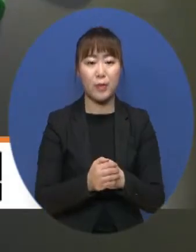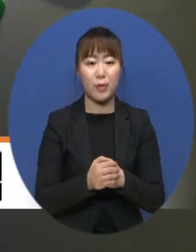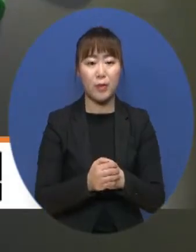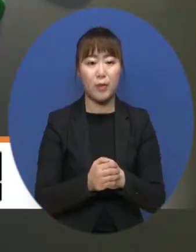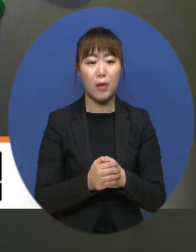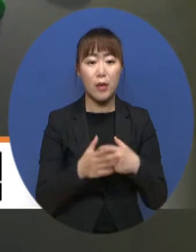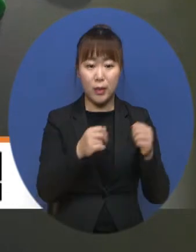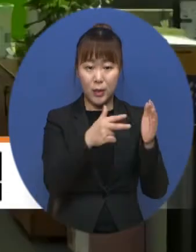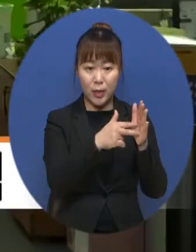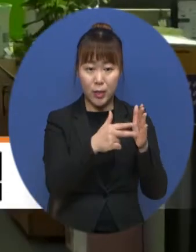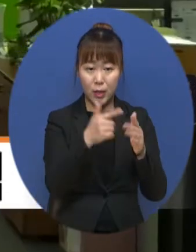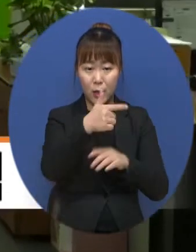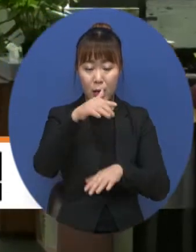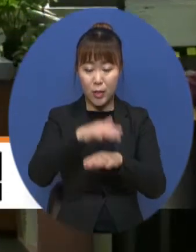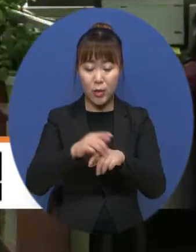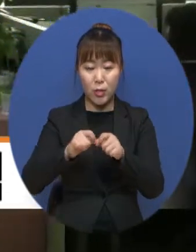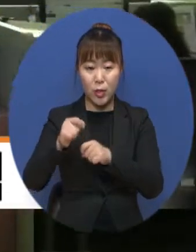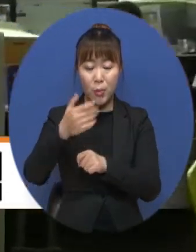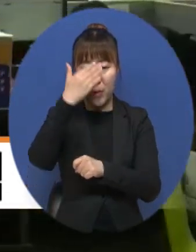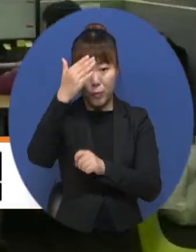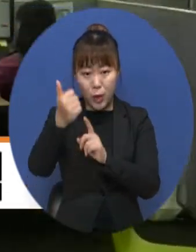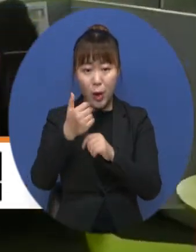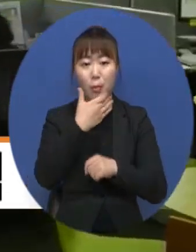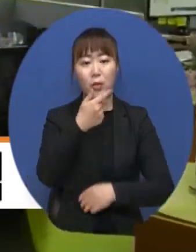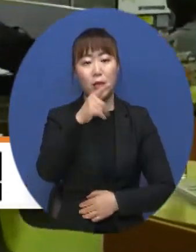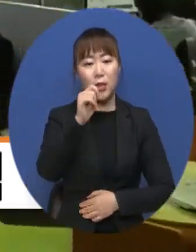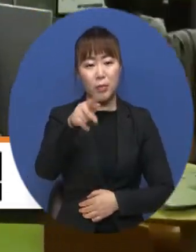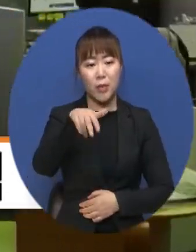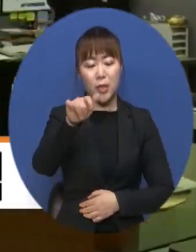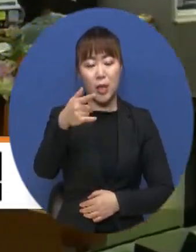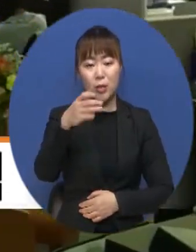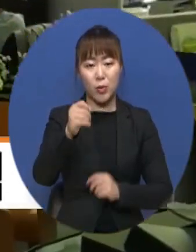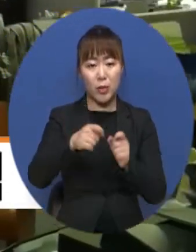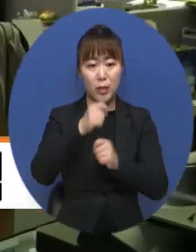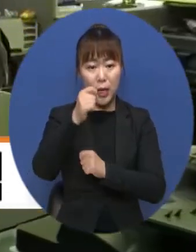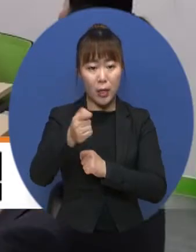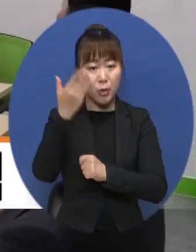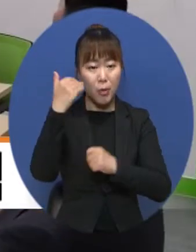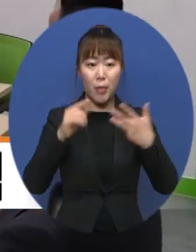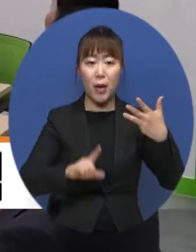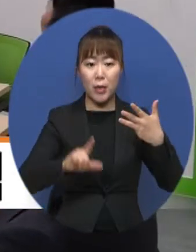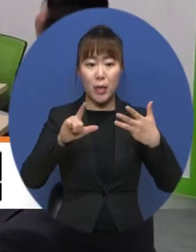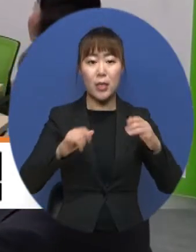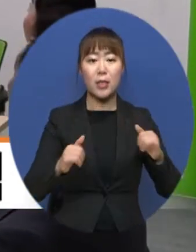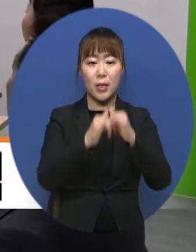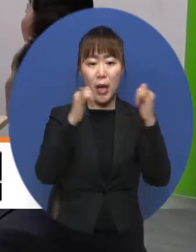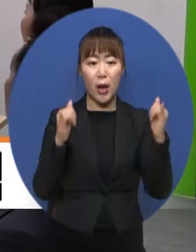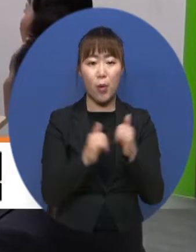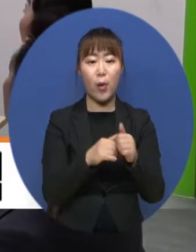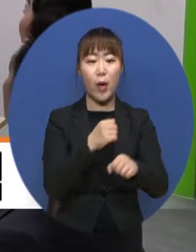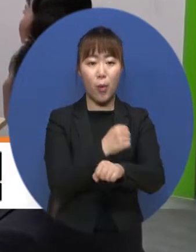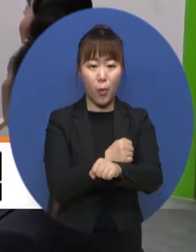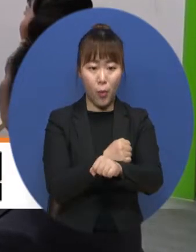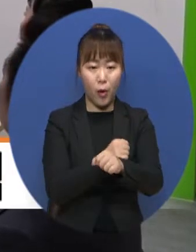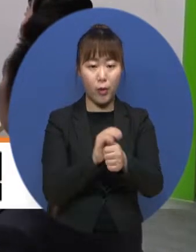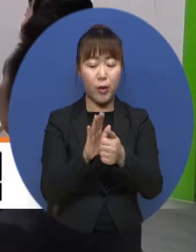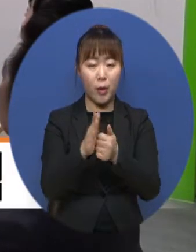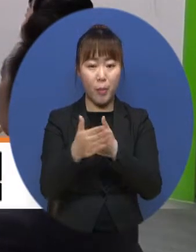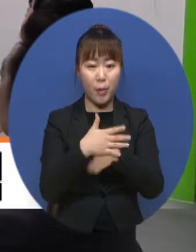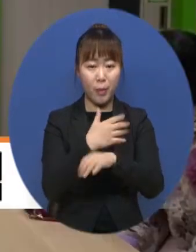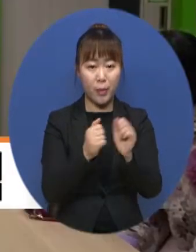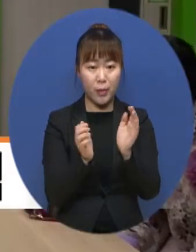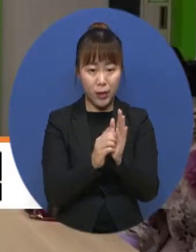초록우산 어린이재단 대전지역본부와 복지TV 세종지사가 지난 8일 사회공헌 협약식을 가졌습니다.